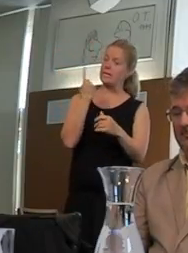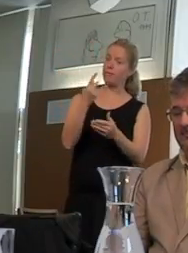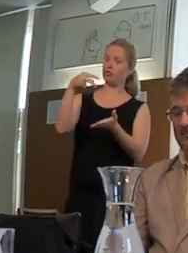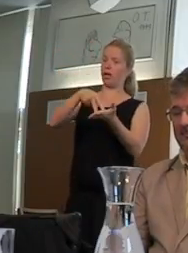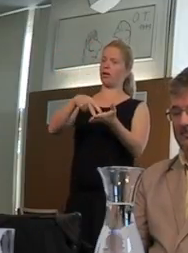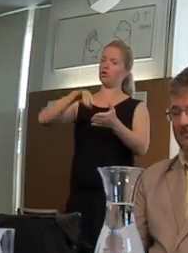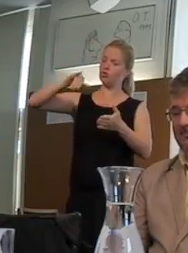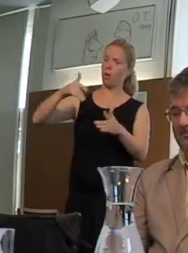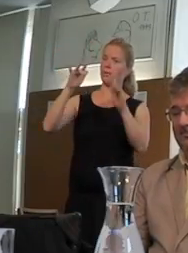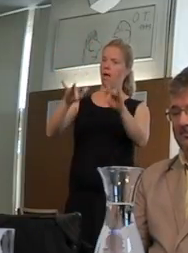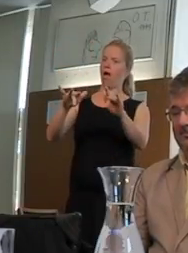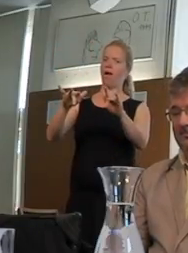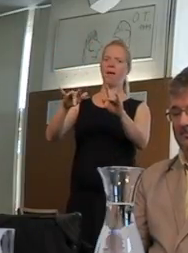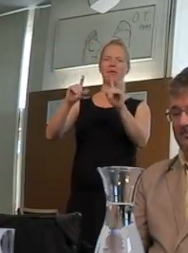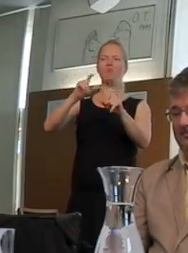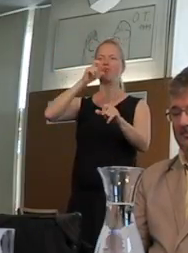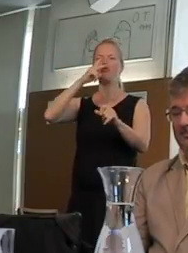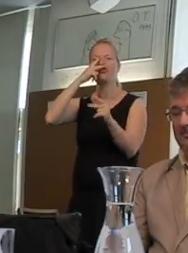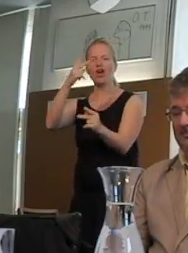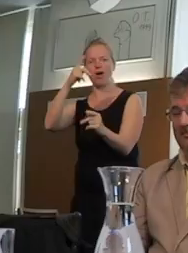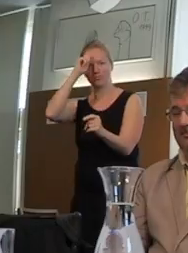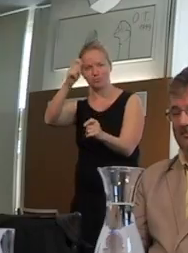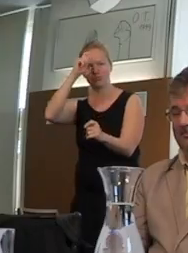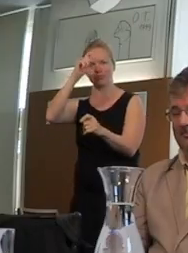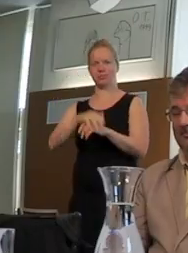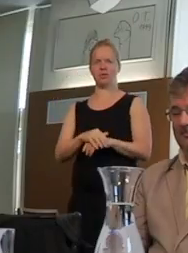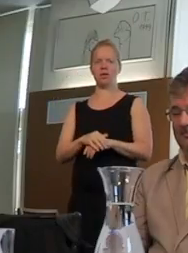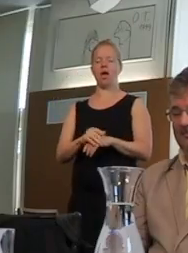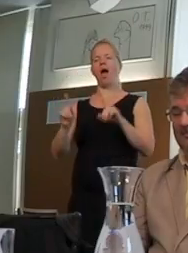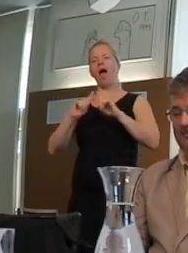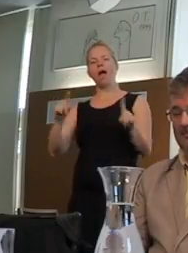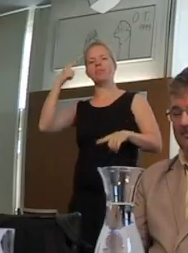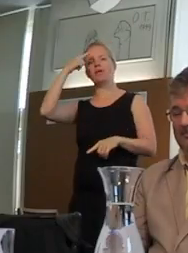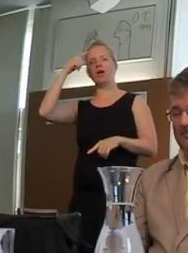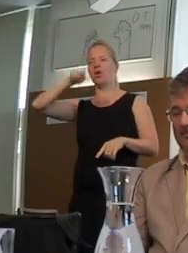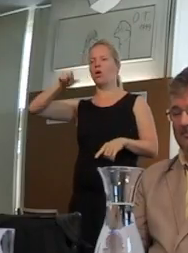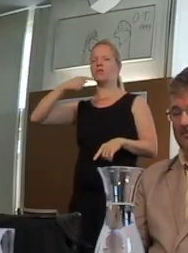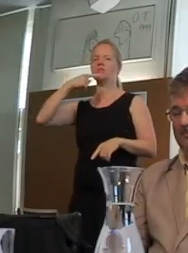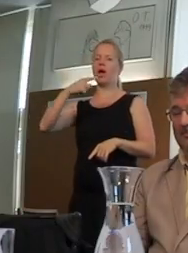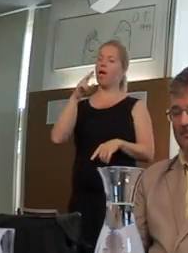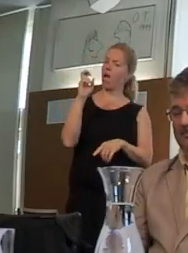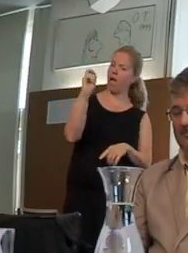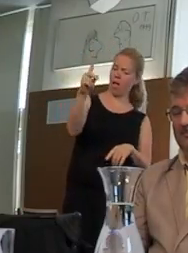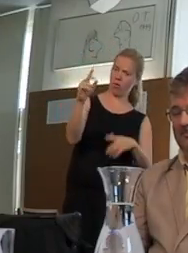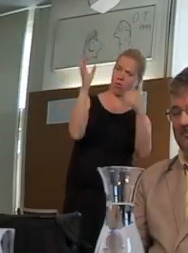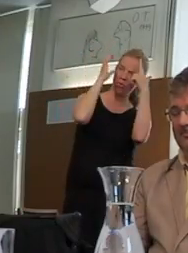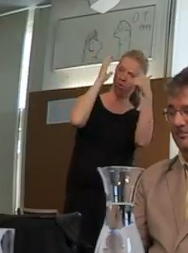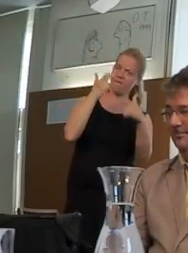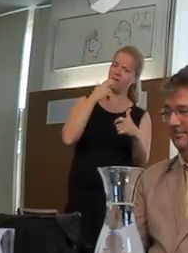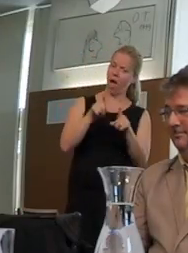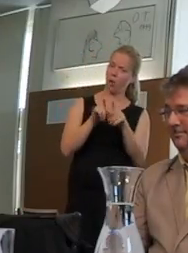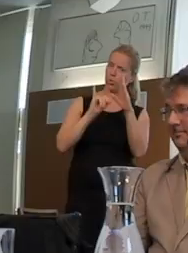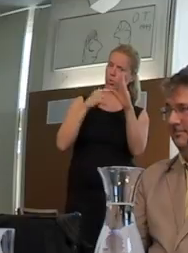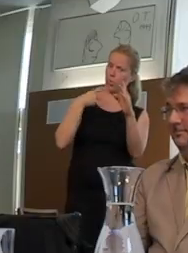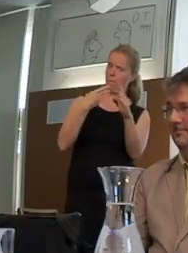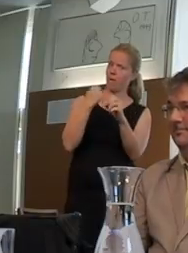da ist. Und manchmal sind es Menschen mit Behinderungen, die sagen, hey, finde ich cool, ich möchte auch so wie du. Und das ist auch der